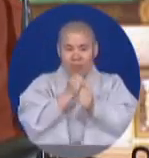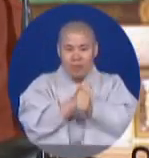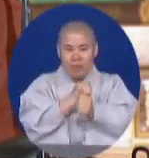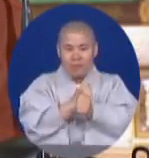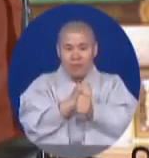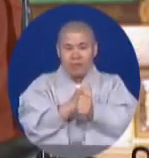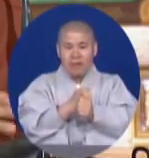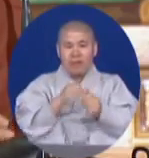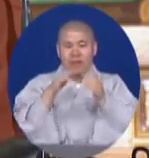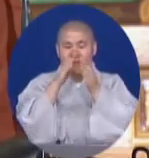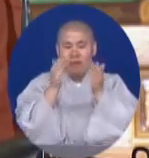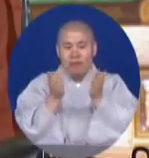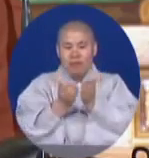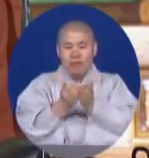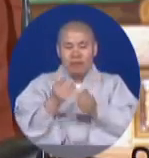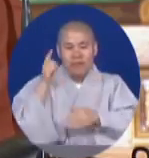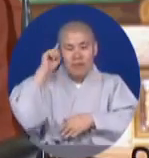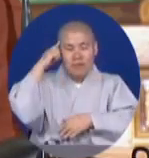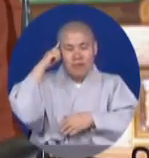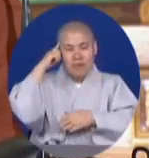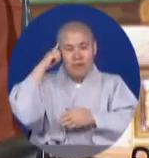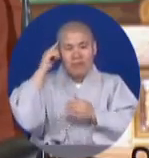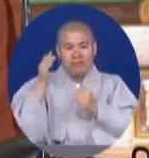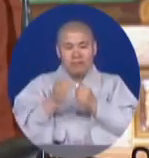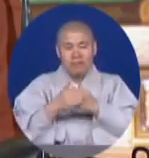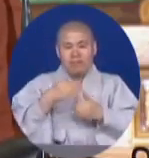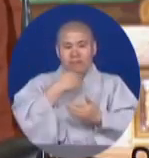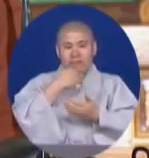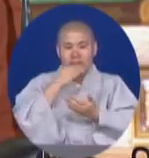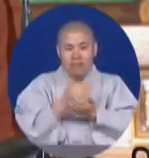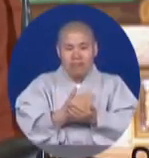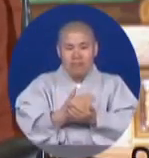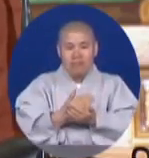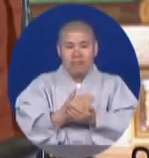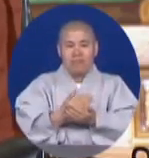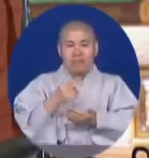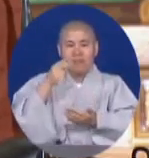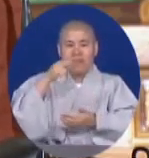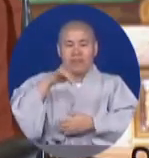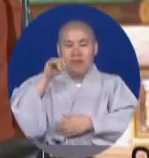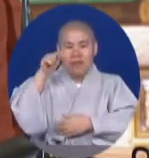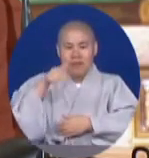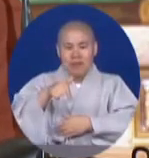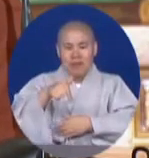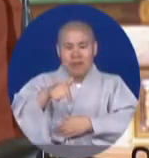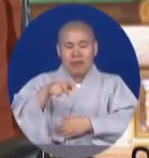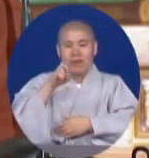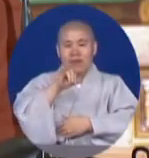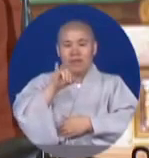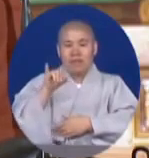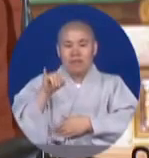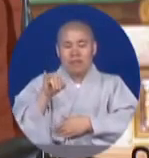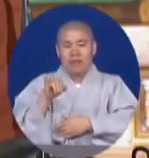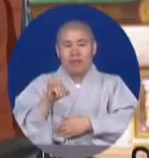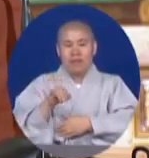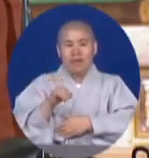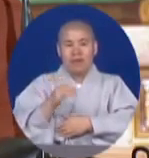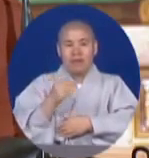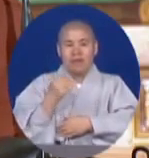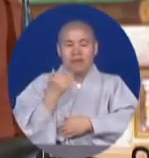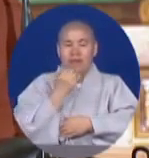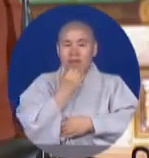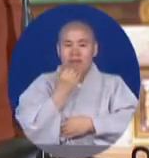공부한답시고 보면 전부 자기 생각에 지금 속고 있어요. 그게 식미예요. 식미. 식에 미했다 이 말이에요. 색에